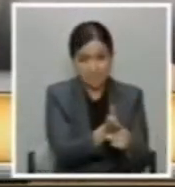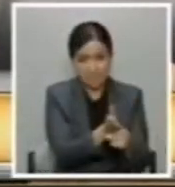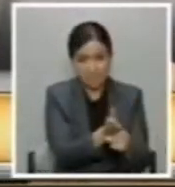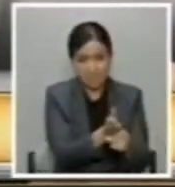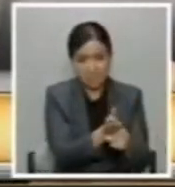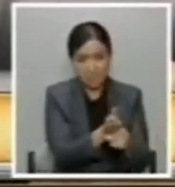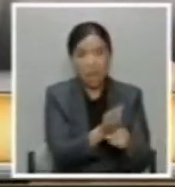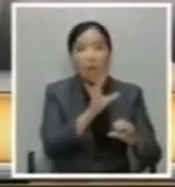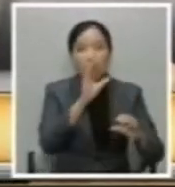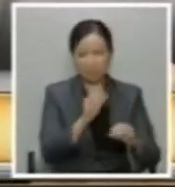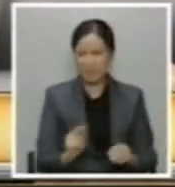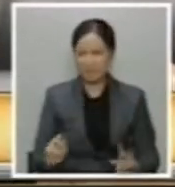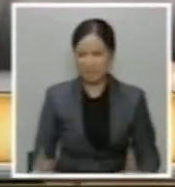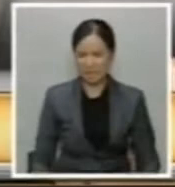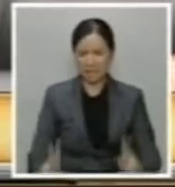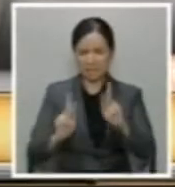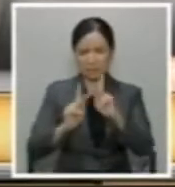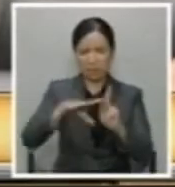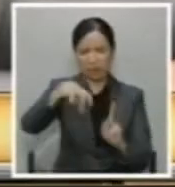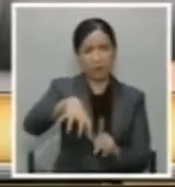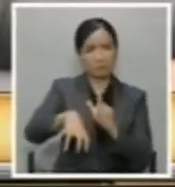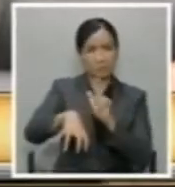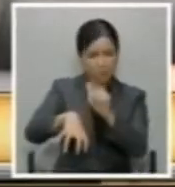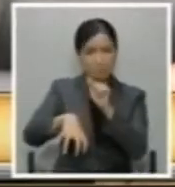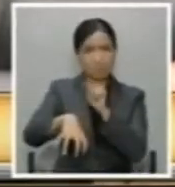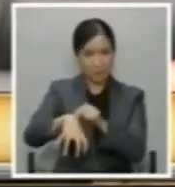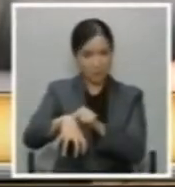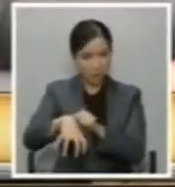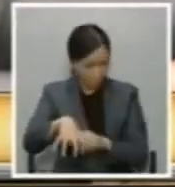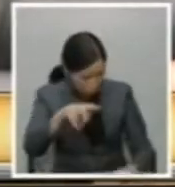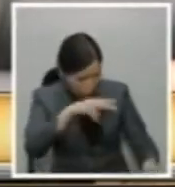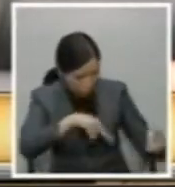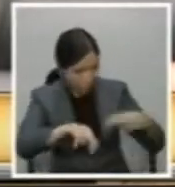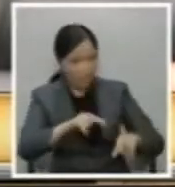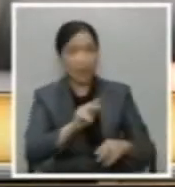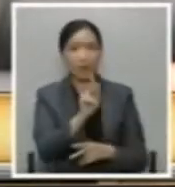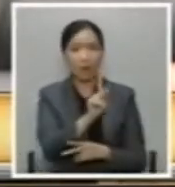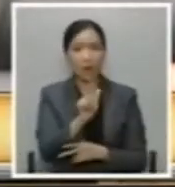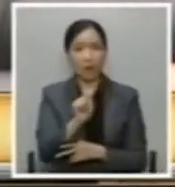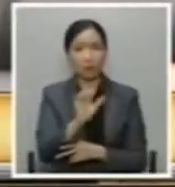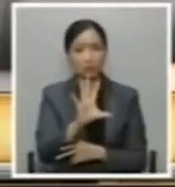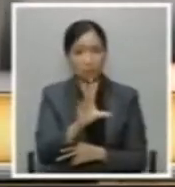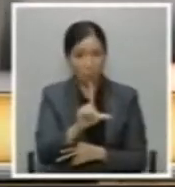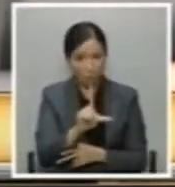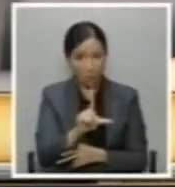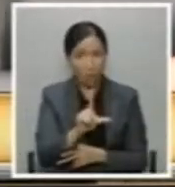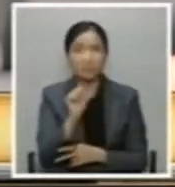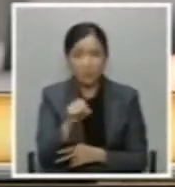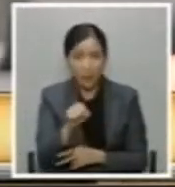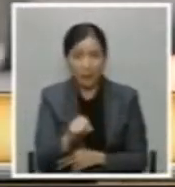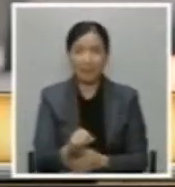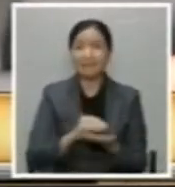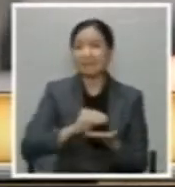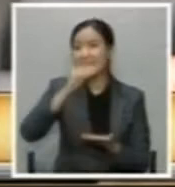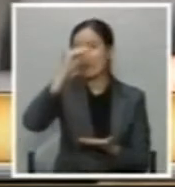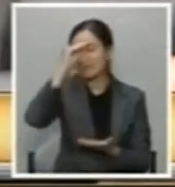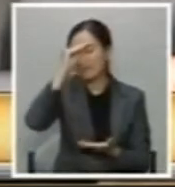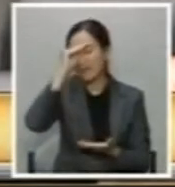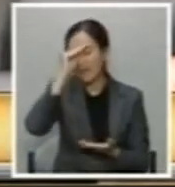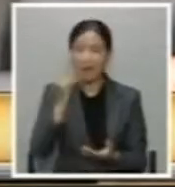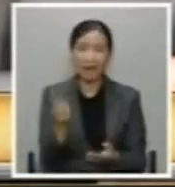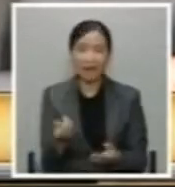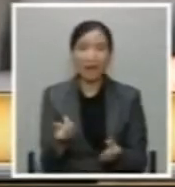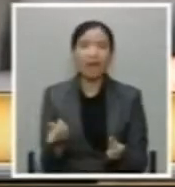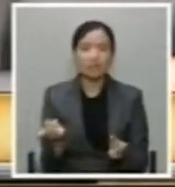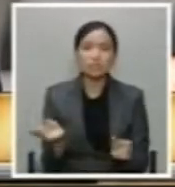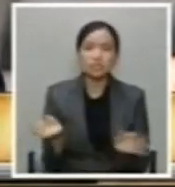งเดียวกันเลยนะครับที่เป็นผู้กำกับดูแลกอช.เนี่ยเราก็ควรที่จะได้สมาชิกเพิ่มขึ้นทันทีในวัยที่เ